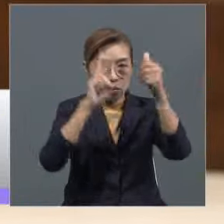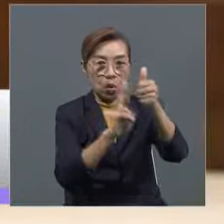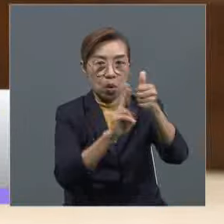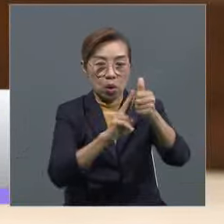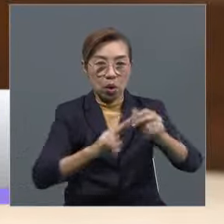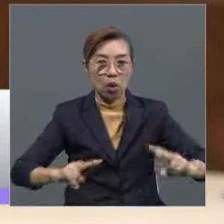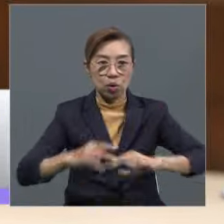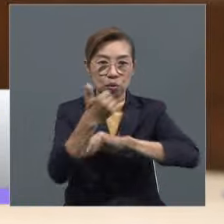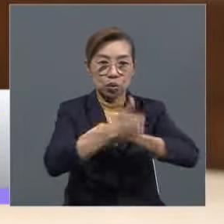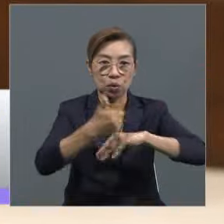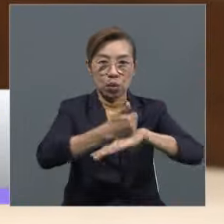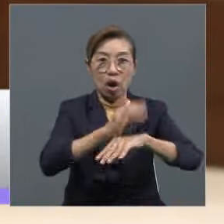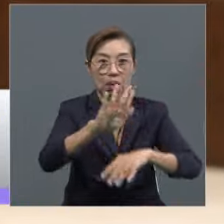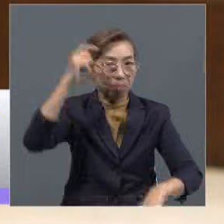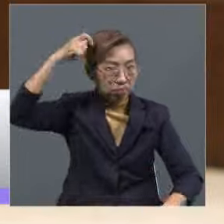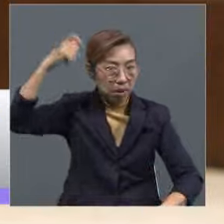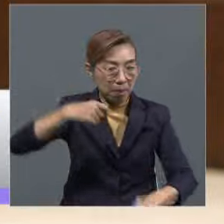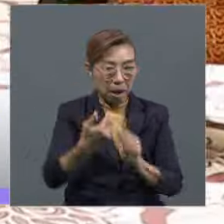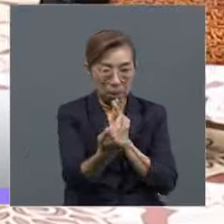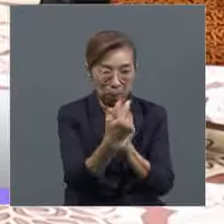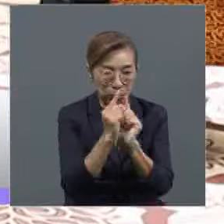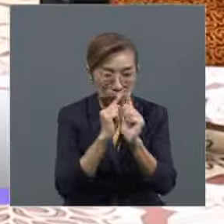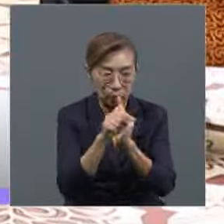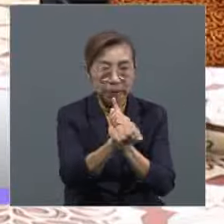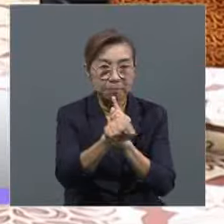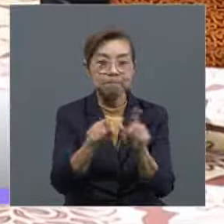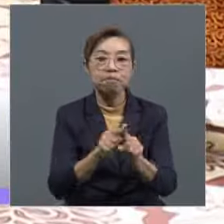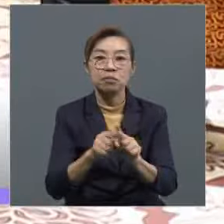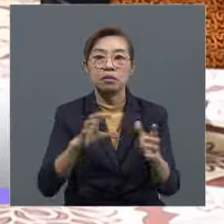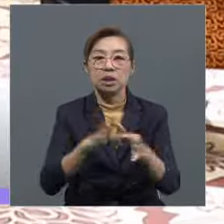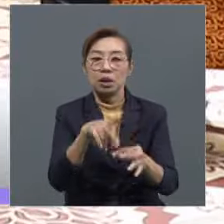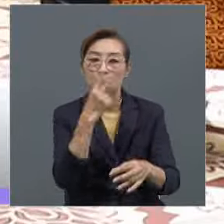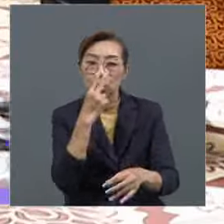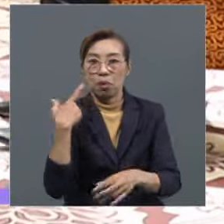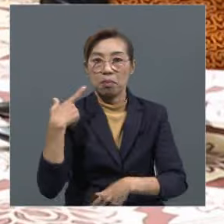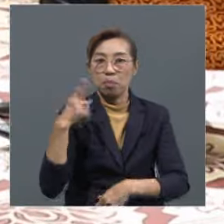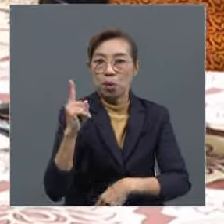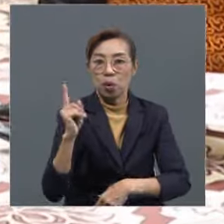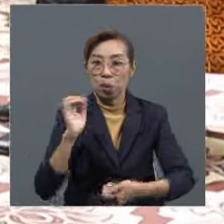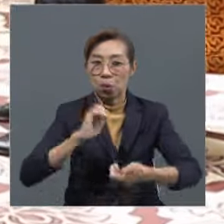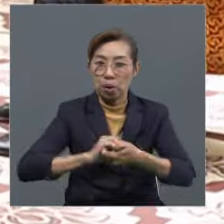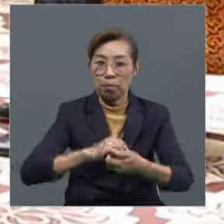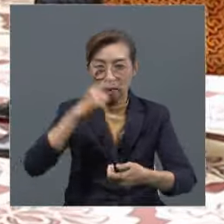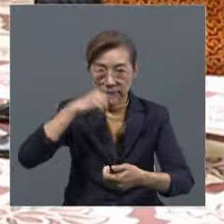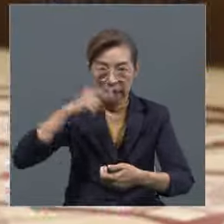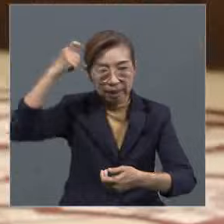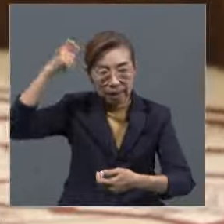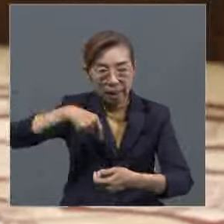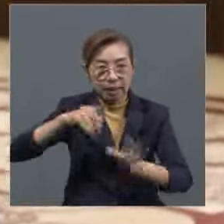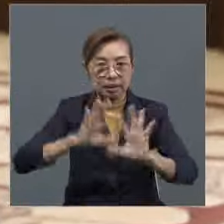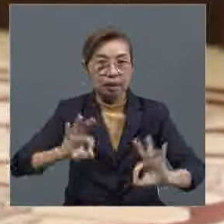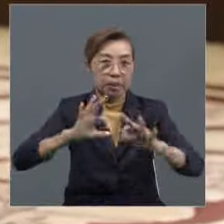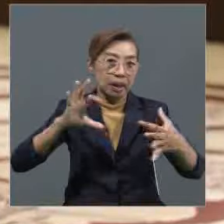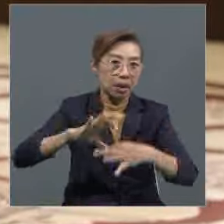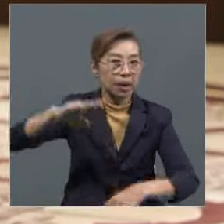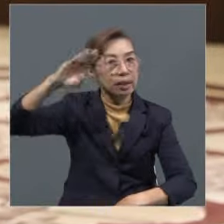กระทรวงการต่างประเทศของเมียนมาร์ทั้ง 2ฝ่ายได้หารือประเด็นที่เป็นผลประโยชน์ร่วมกันโดยเฉพาะความมั่นคงและการค้า